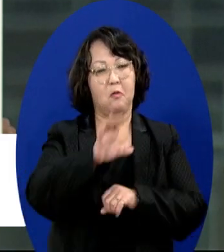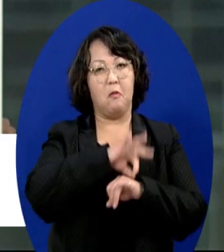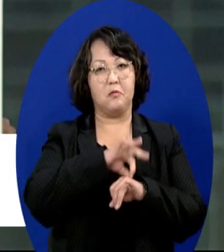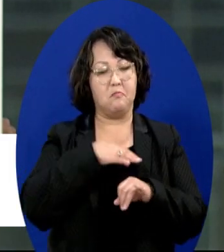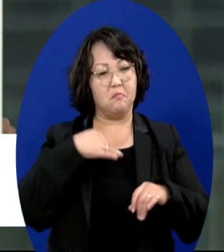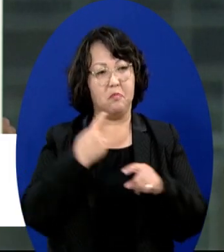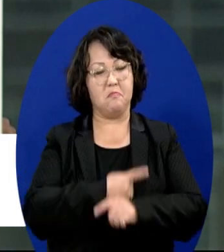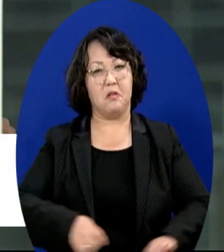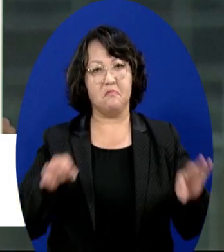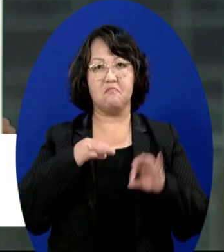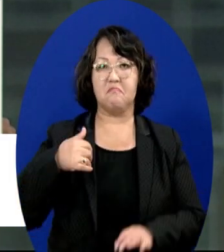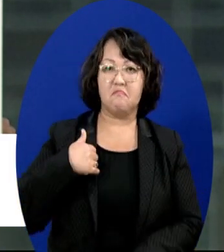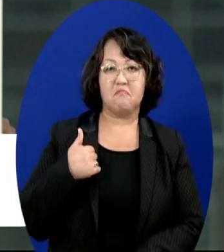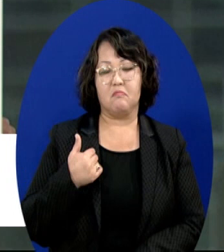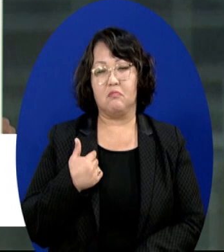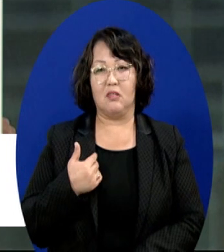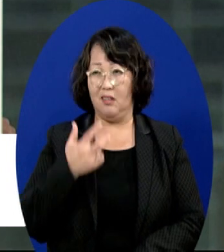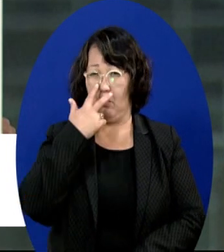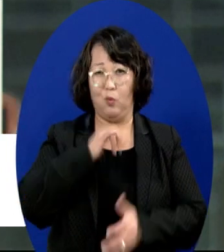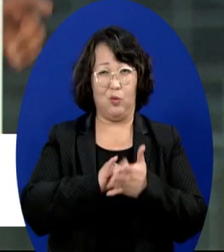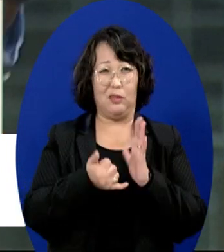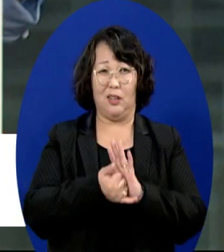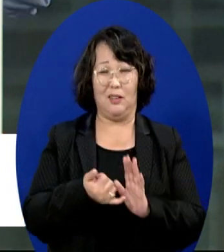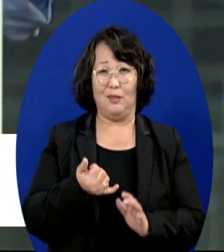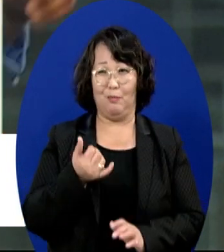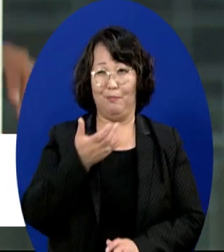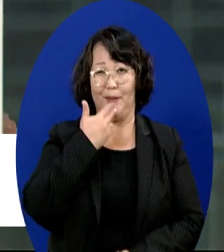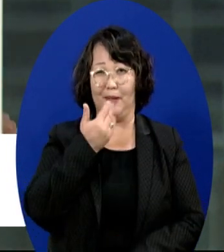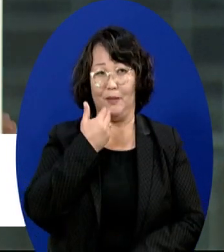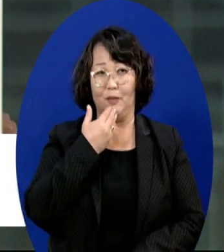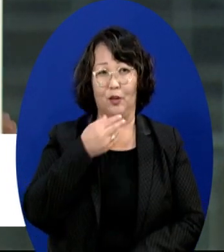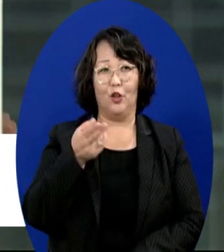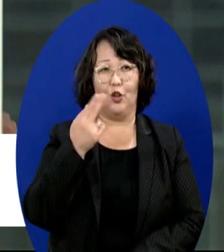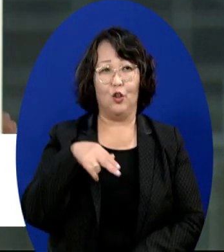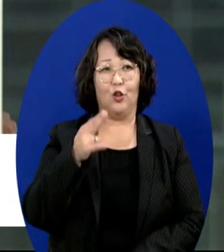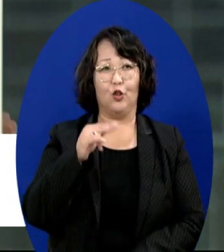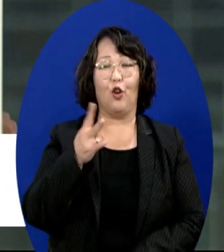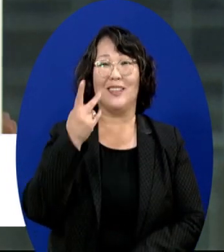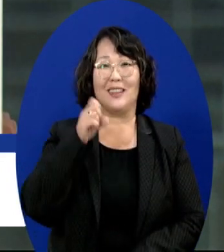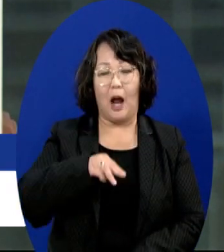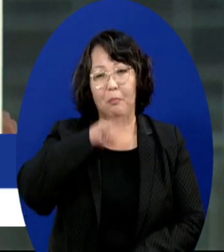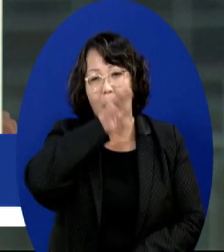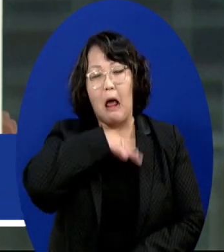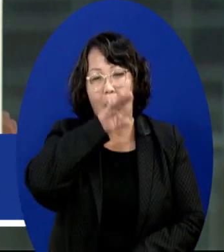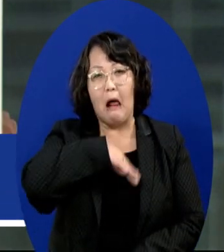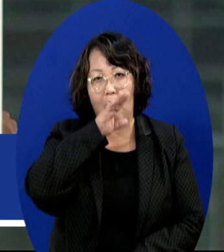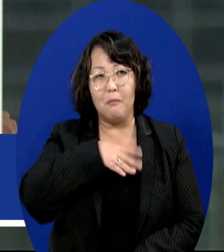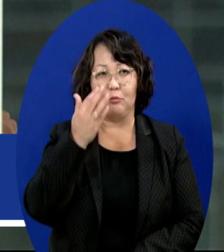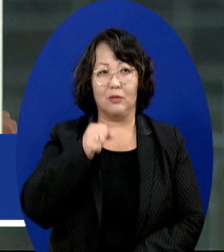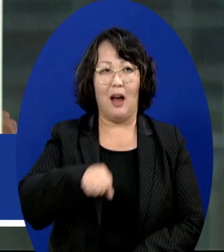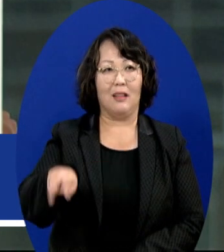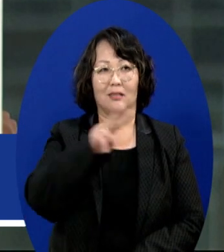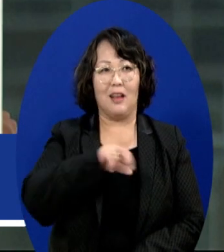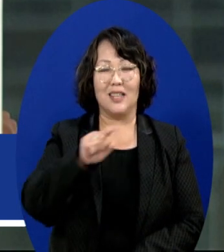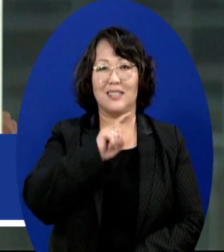харагдахыг хүсэж байгаа. А гэхдээ юу гэж тийм утгагүй зүйл гэж байдгүй маа. Дональд Трамп телевизээр хичнээн буурсан ч алдаагаа засах боломжгүй.